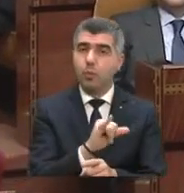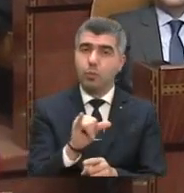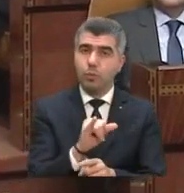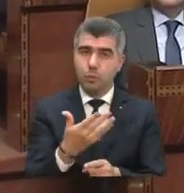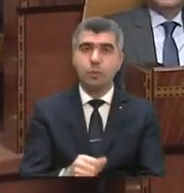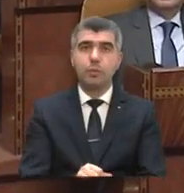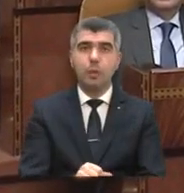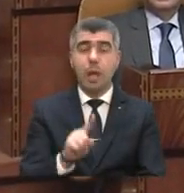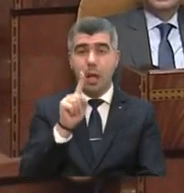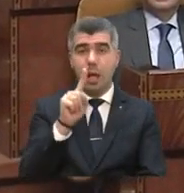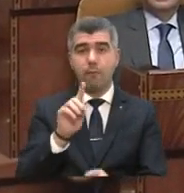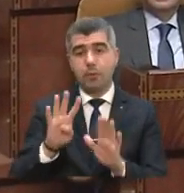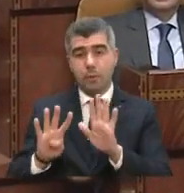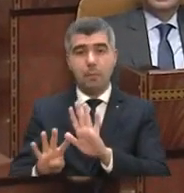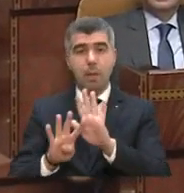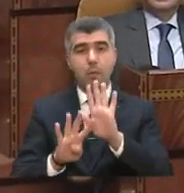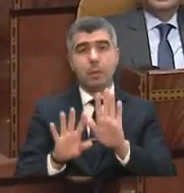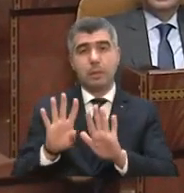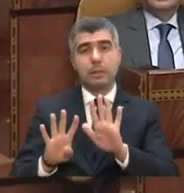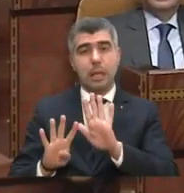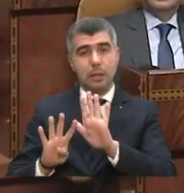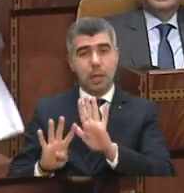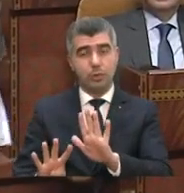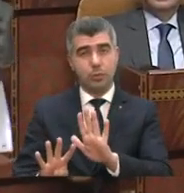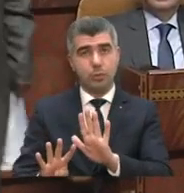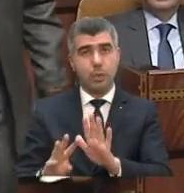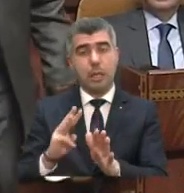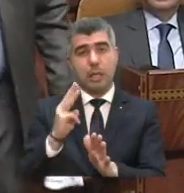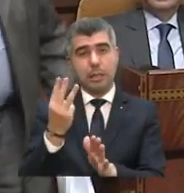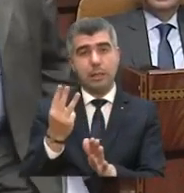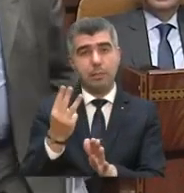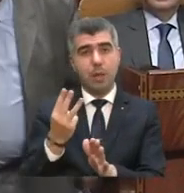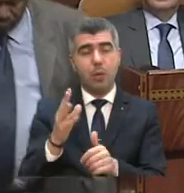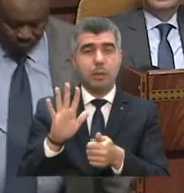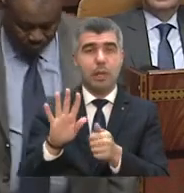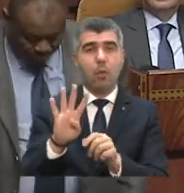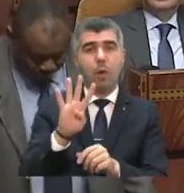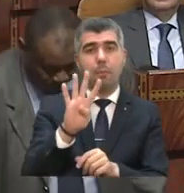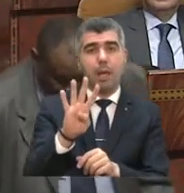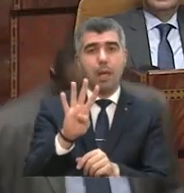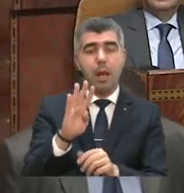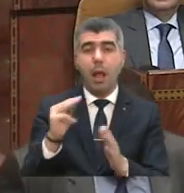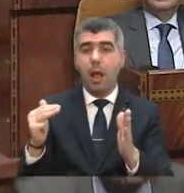في 1919 أننا المغاربة حصلوا على 346 ألف تأشيرة.